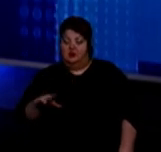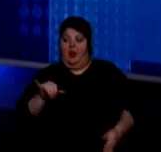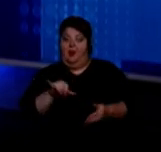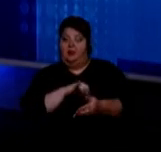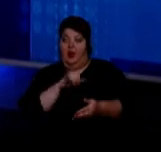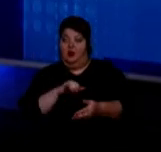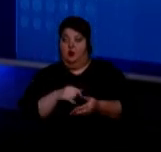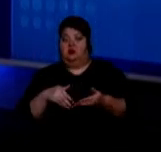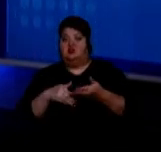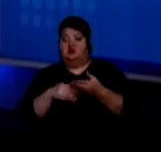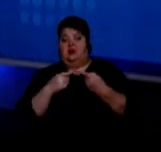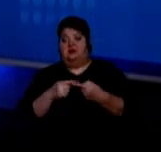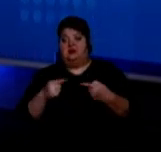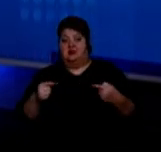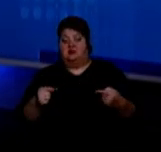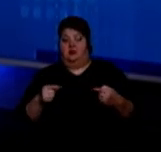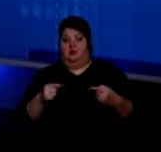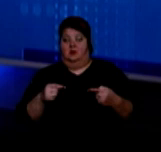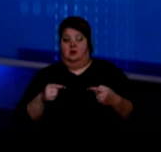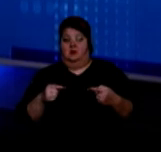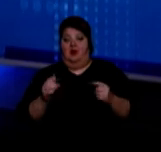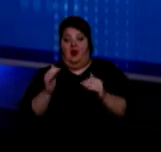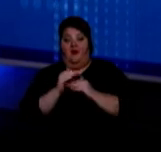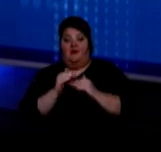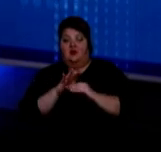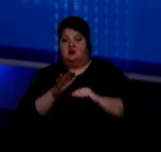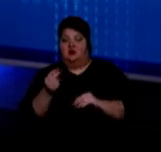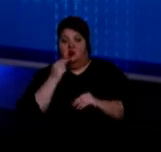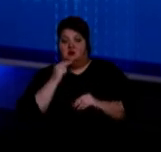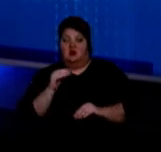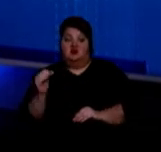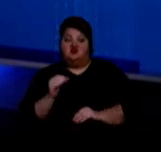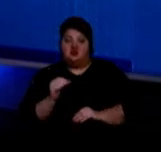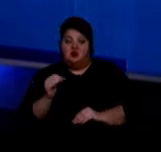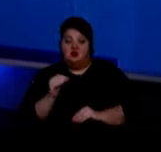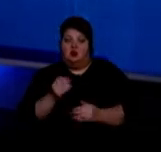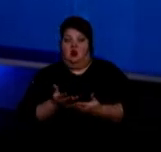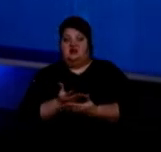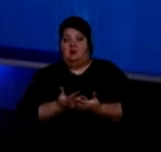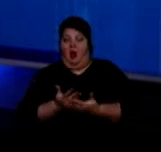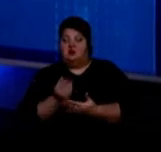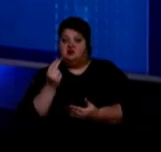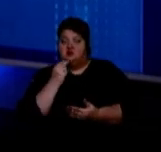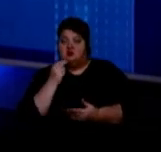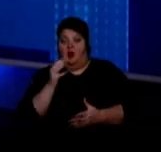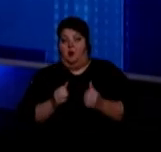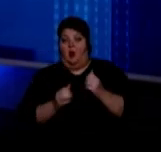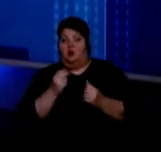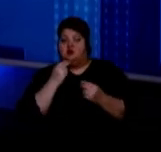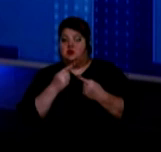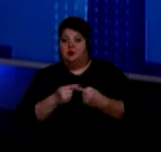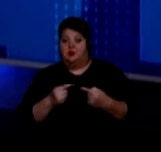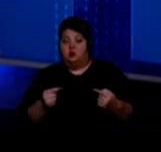наркотичні засоби, там і такі, на вечорі не вживати жирної там смаженої їжі, молочної продукції.